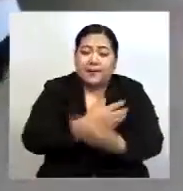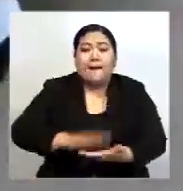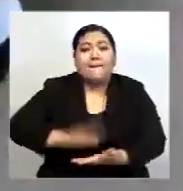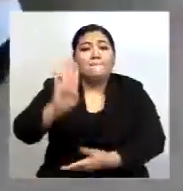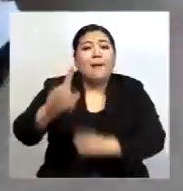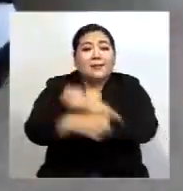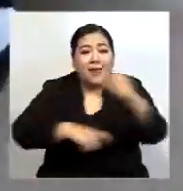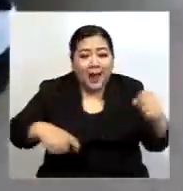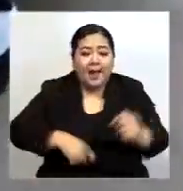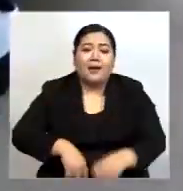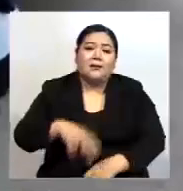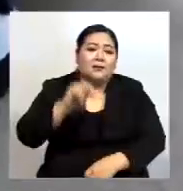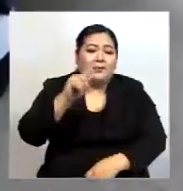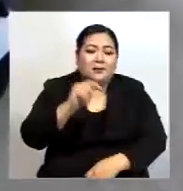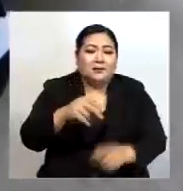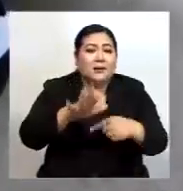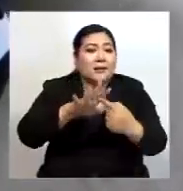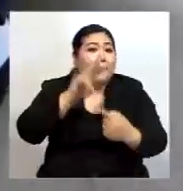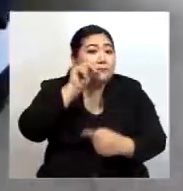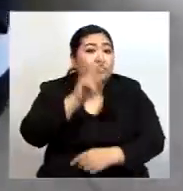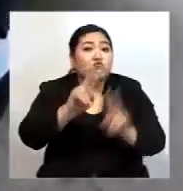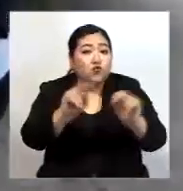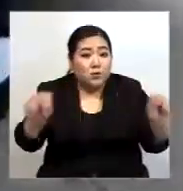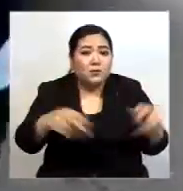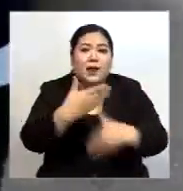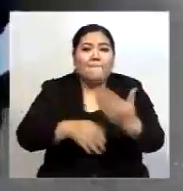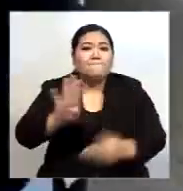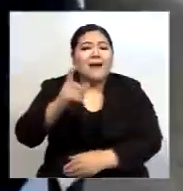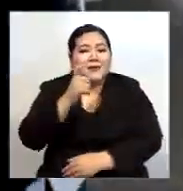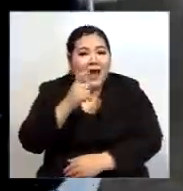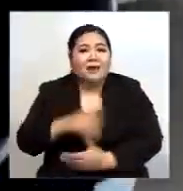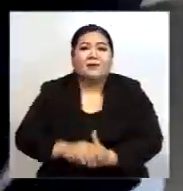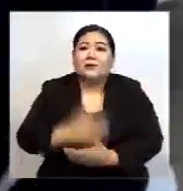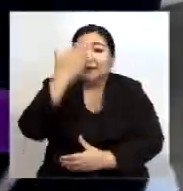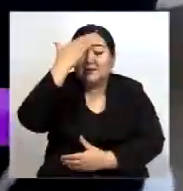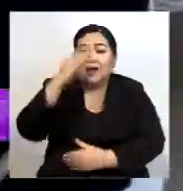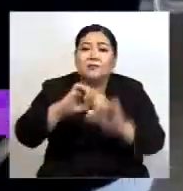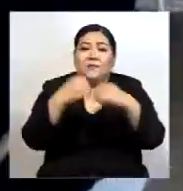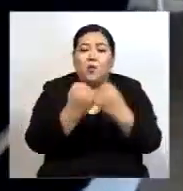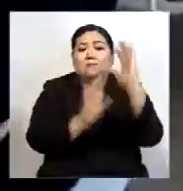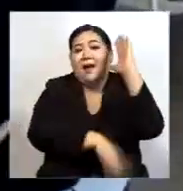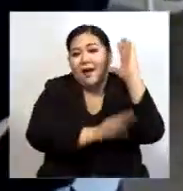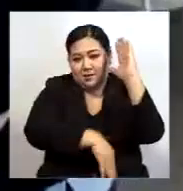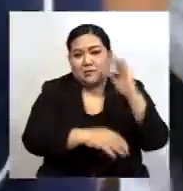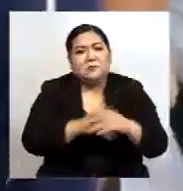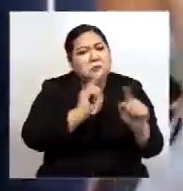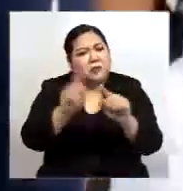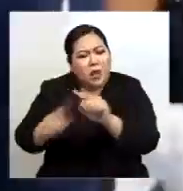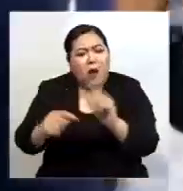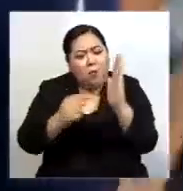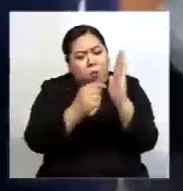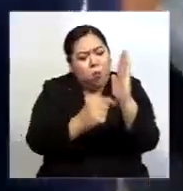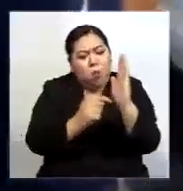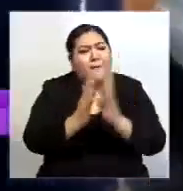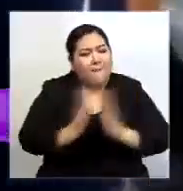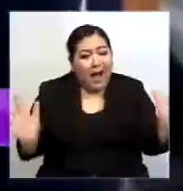ท่าน้ำนนตลาดสี่ย่านตลาดเทเวศตลาดบางใหญ่และหน้าสมาคมชาวปากใต้แต่ละจุดเนี่ยเขาจะเตรียมเอาไว้หล